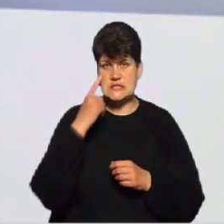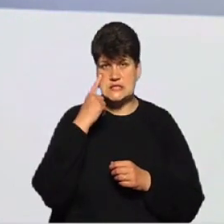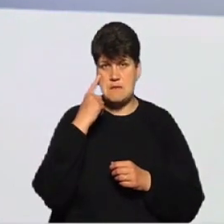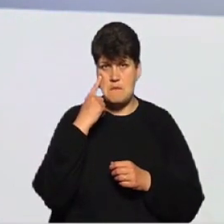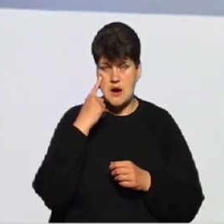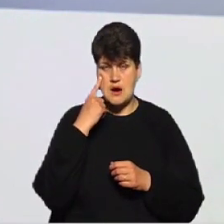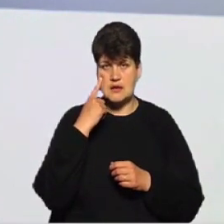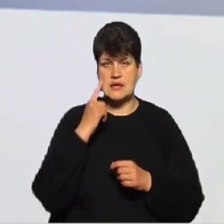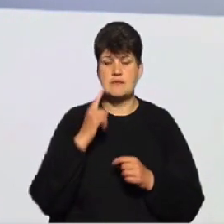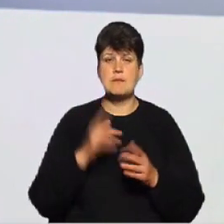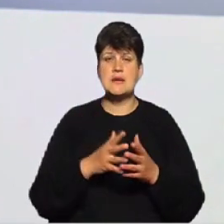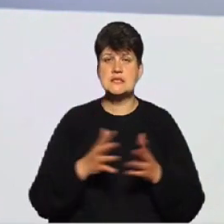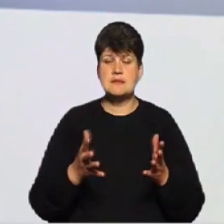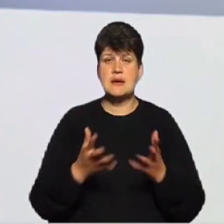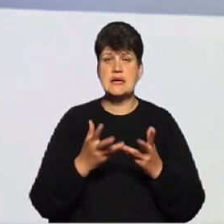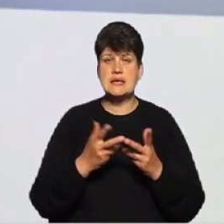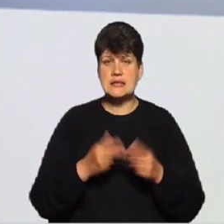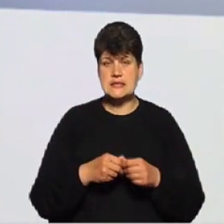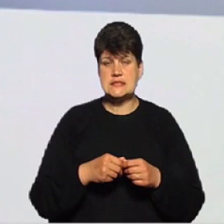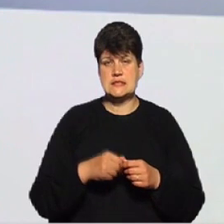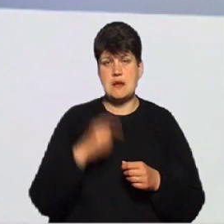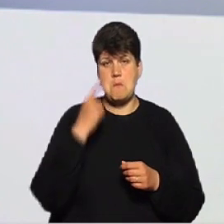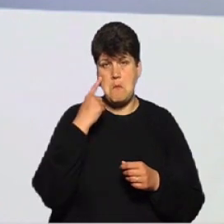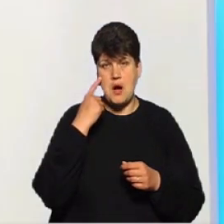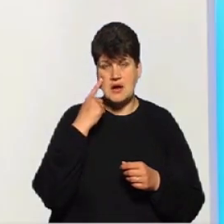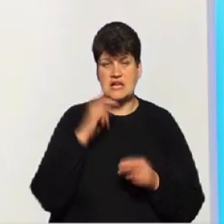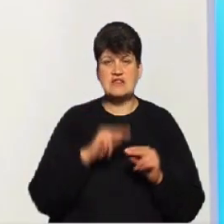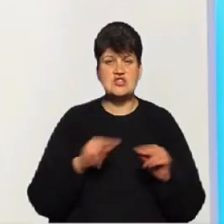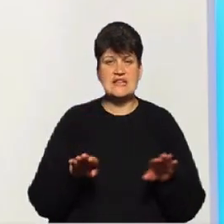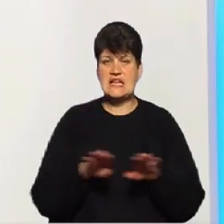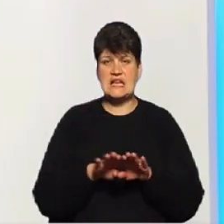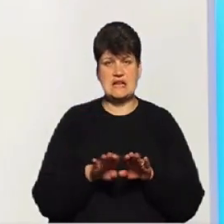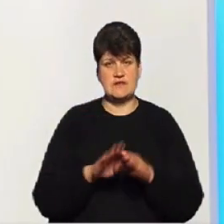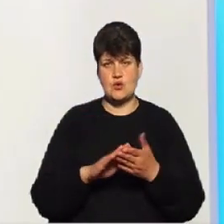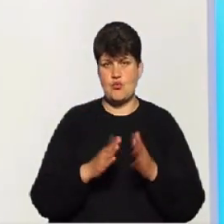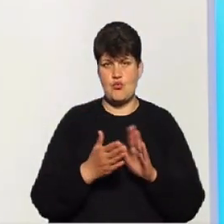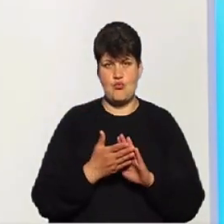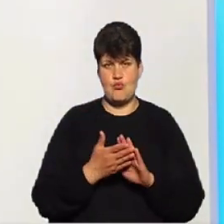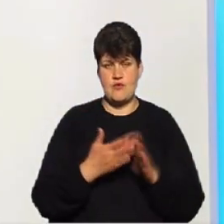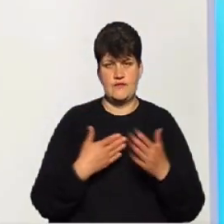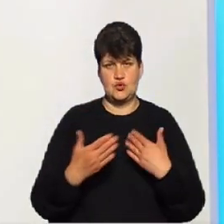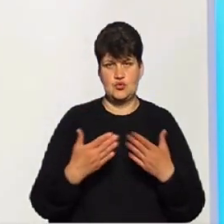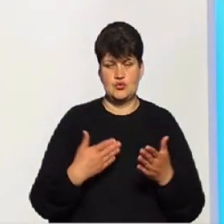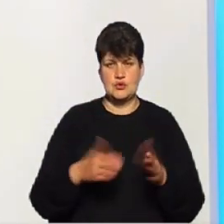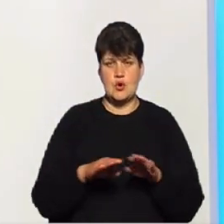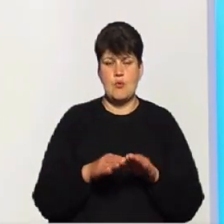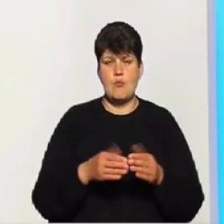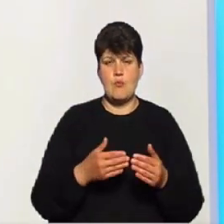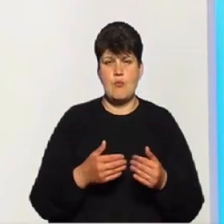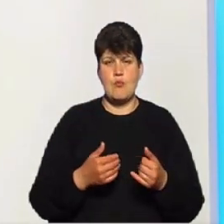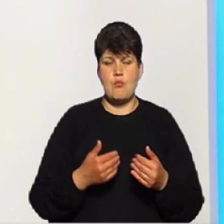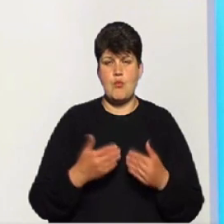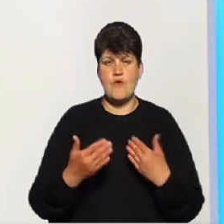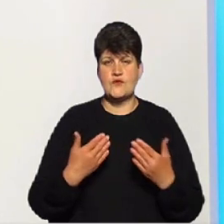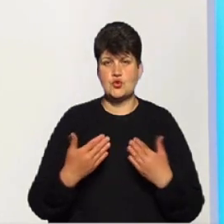балів, саме максимальної кількості тестових балів, і вчитель нерівні умови ставить себе по відношенню до своїх учнів. Можна сказати, що